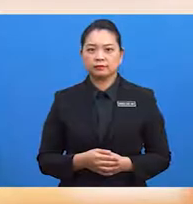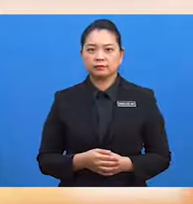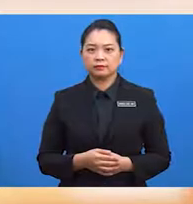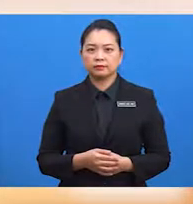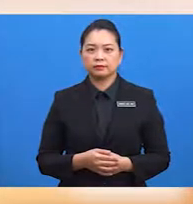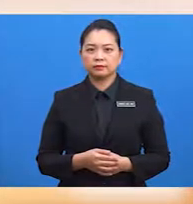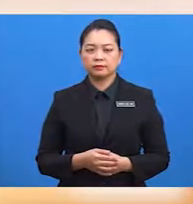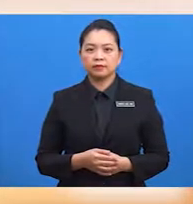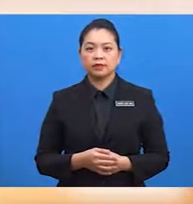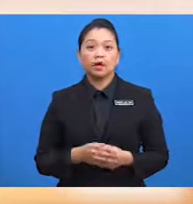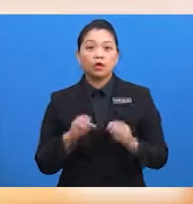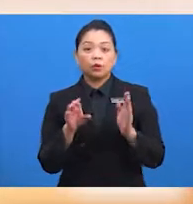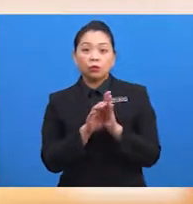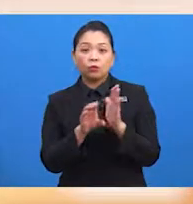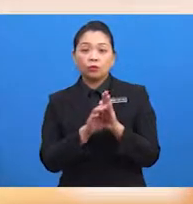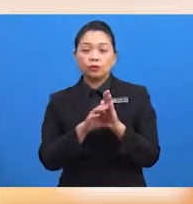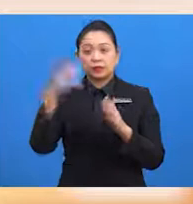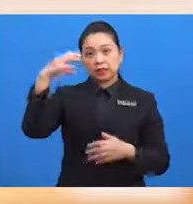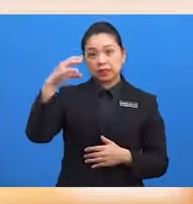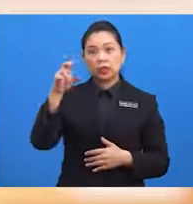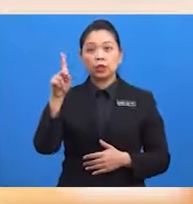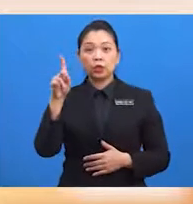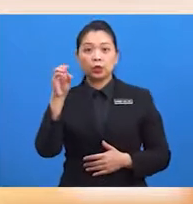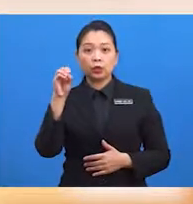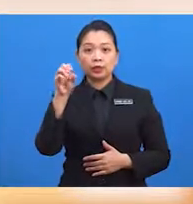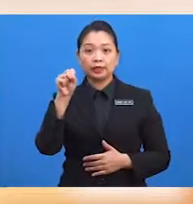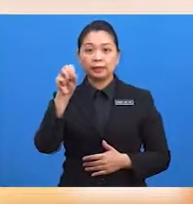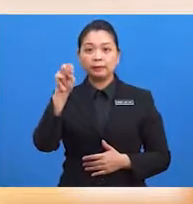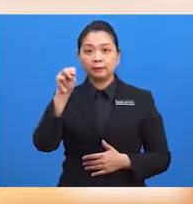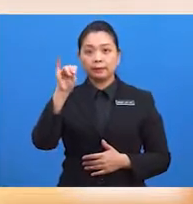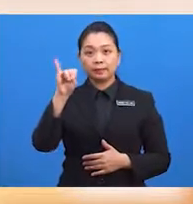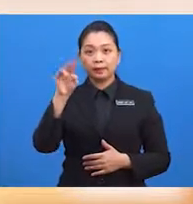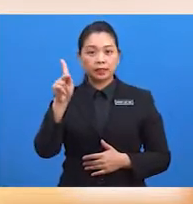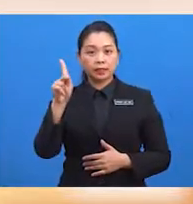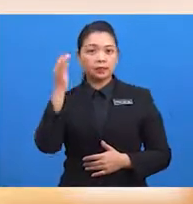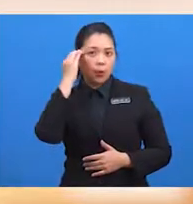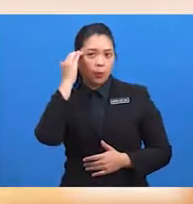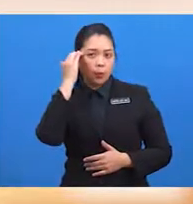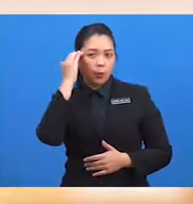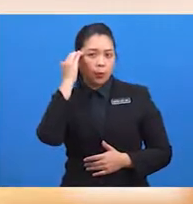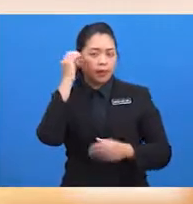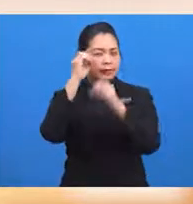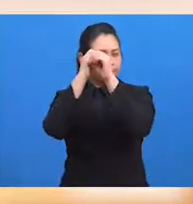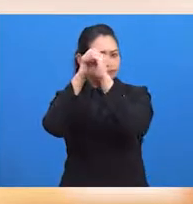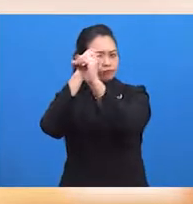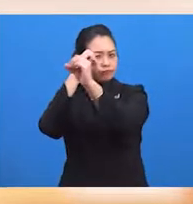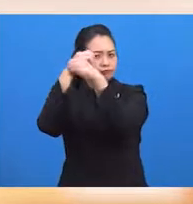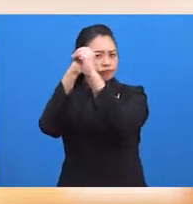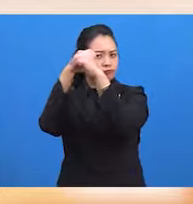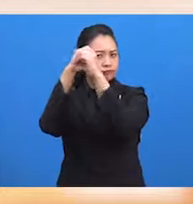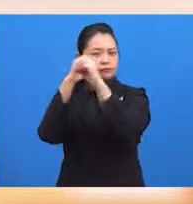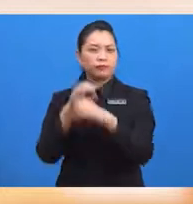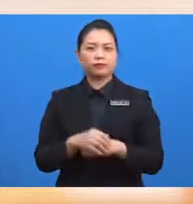sinaran kosmetik Adakah murid tahu bahwa dari sekop cherenkov di Gunung